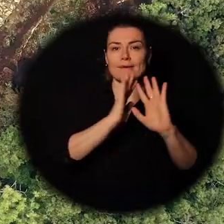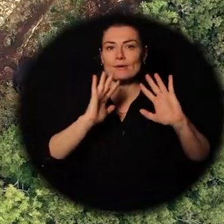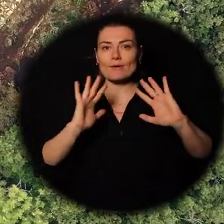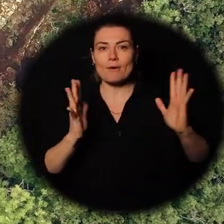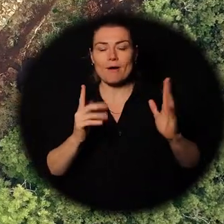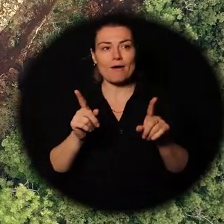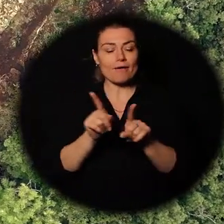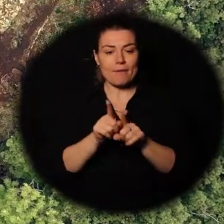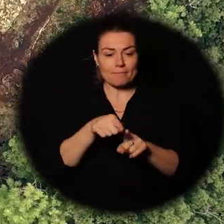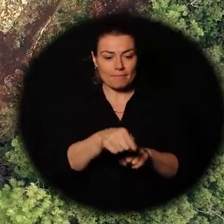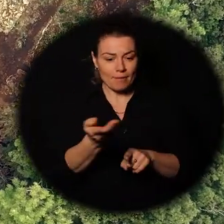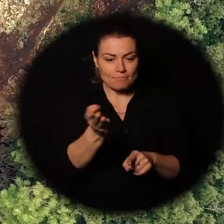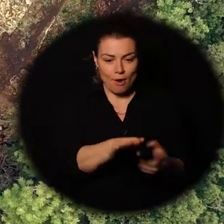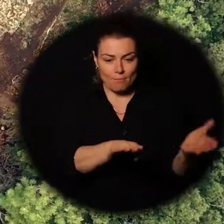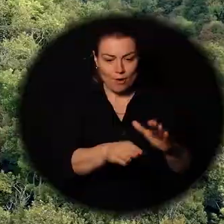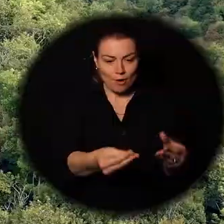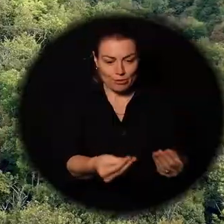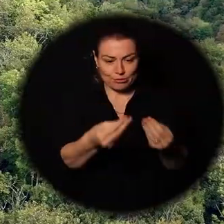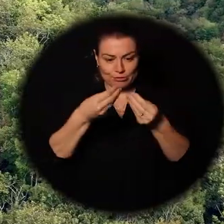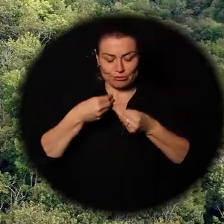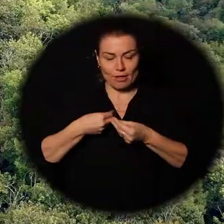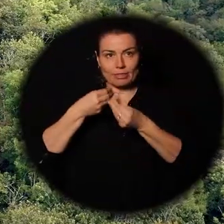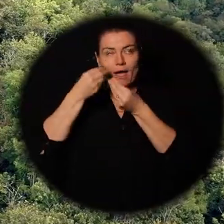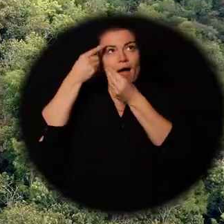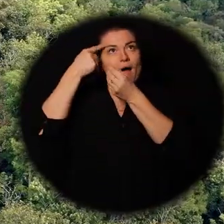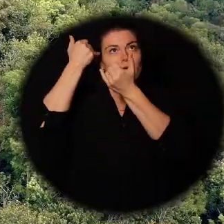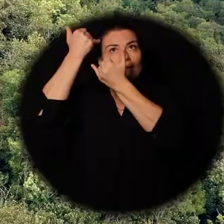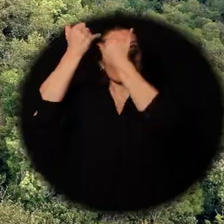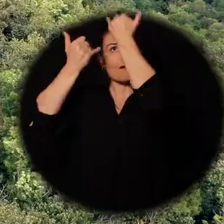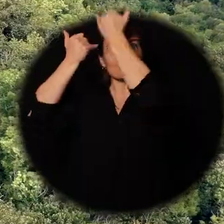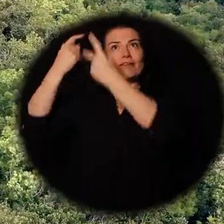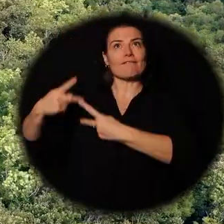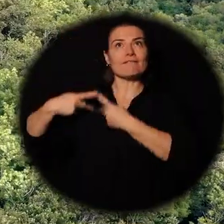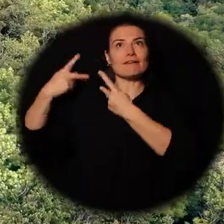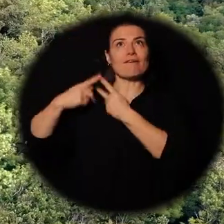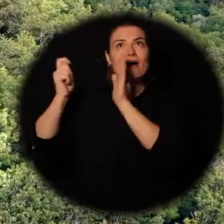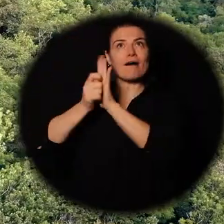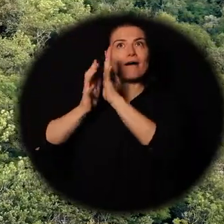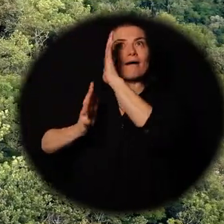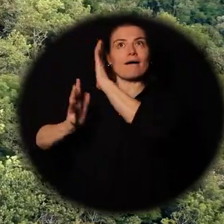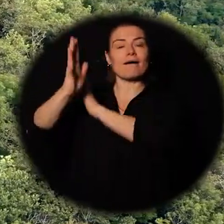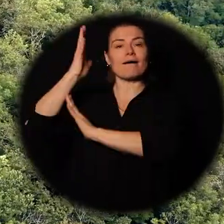s'approche réellement au plus près des vivants, si je puis dire, à travers les morts, quoi, à travers les squelettes.